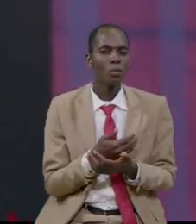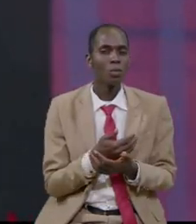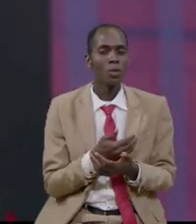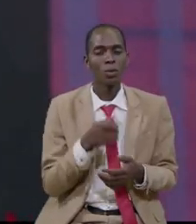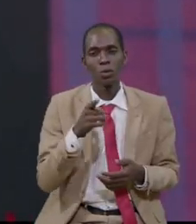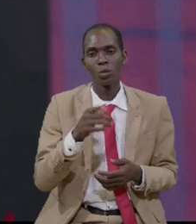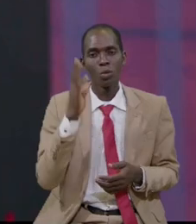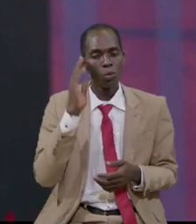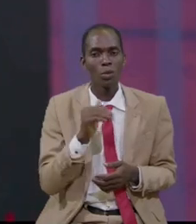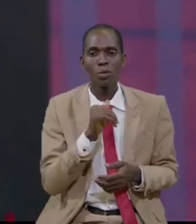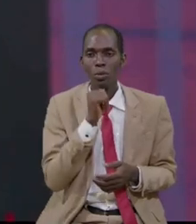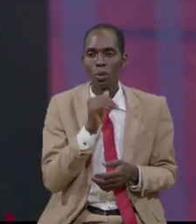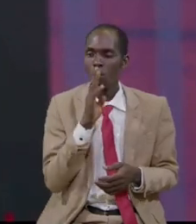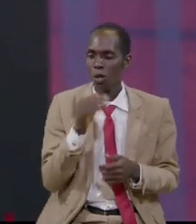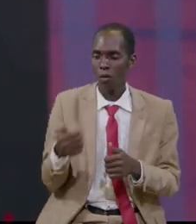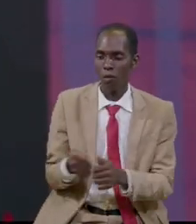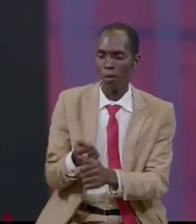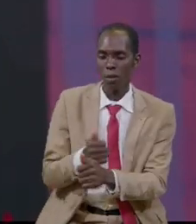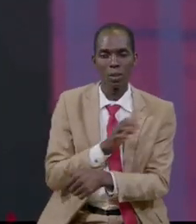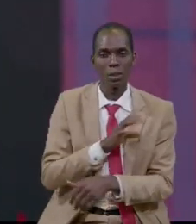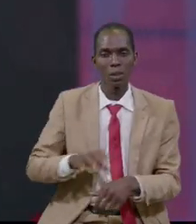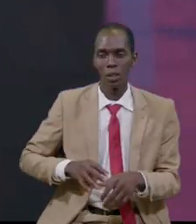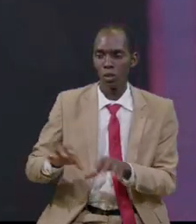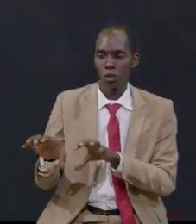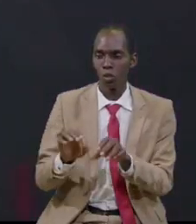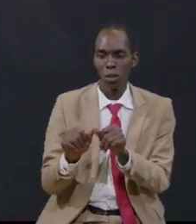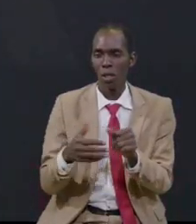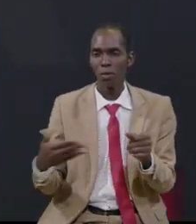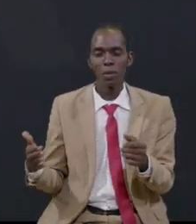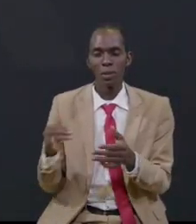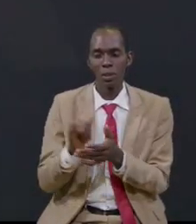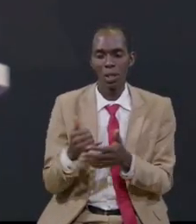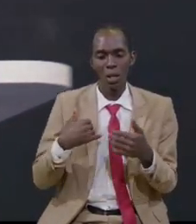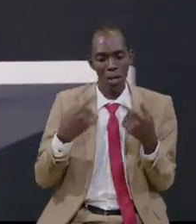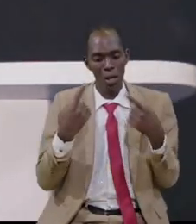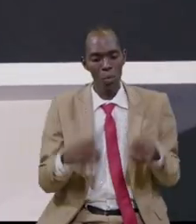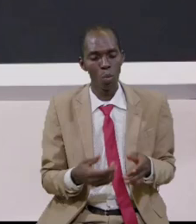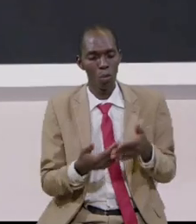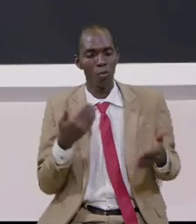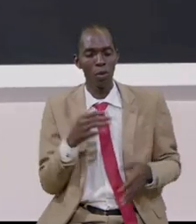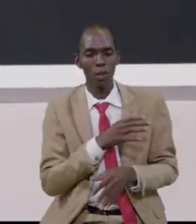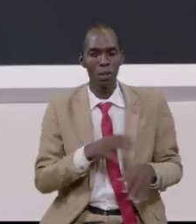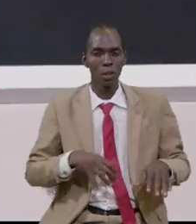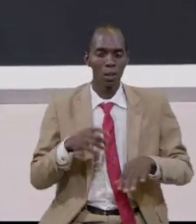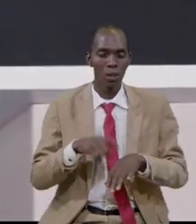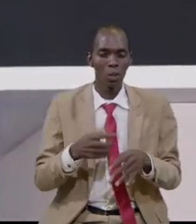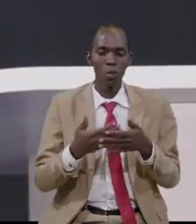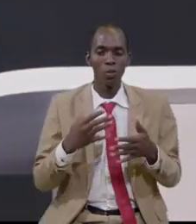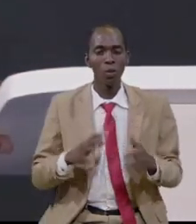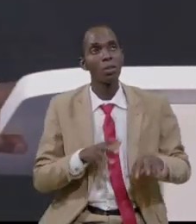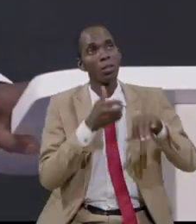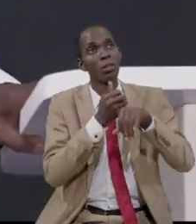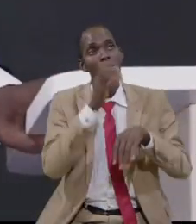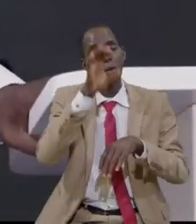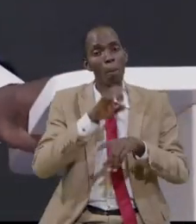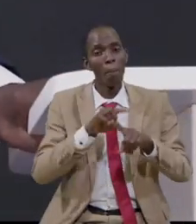suivre Christ. Vous ferez tout. Vous ne ferez rien. Qui est venu avant la croix?